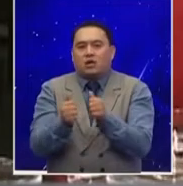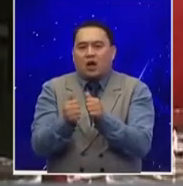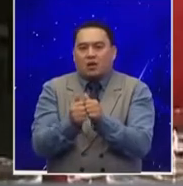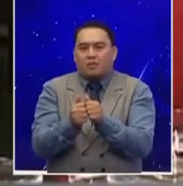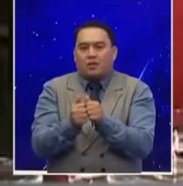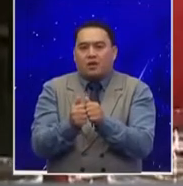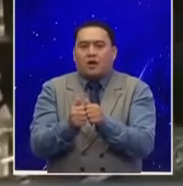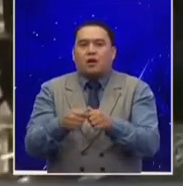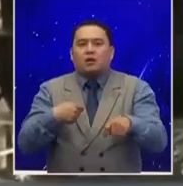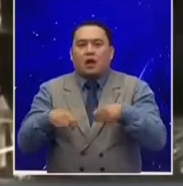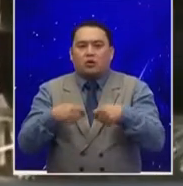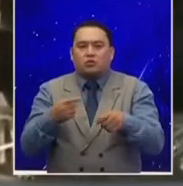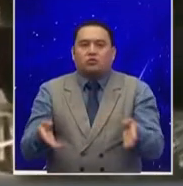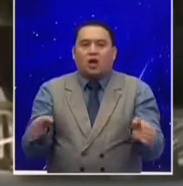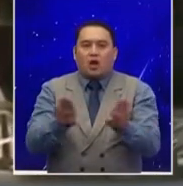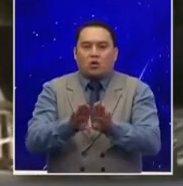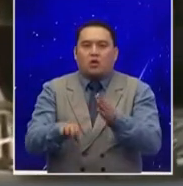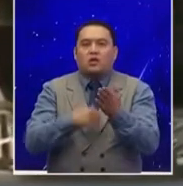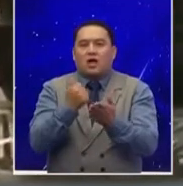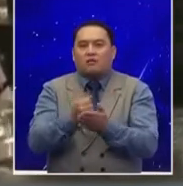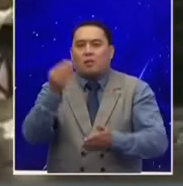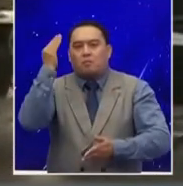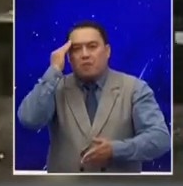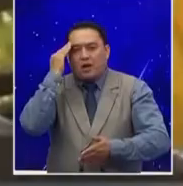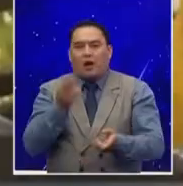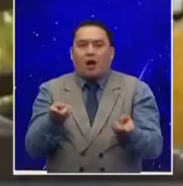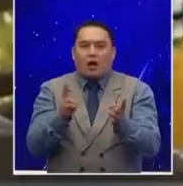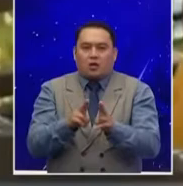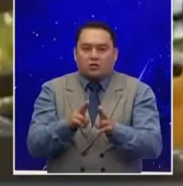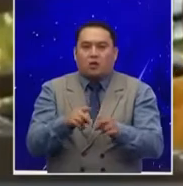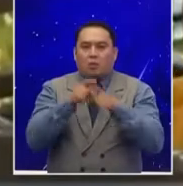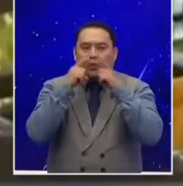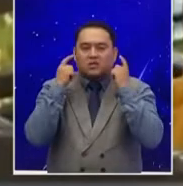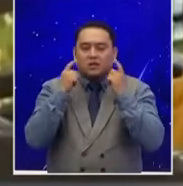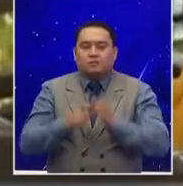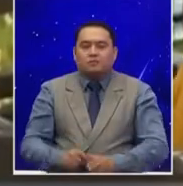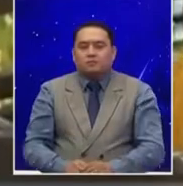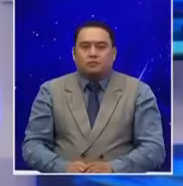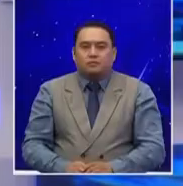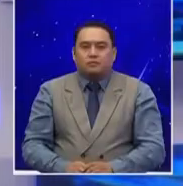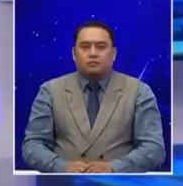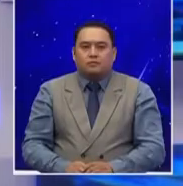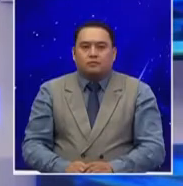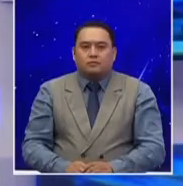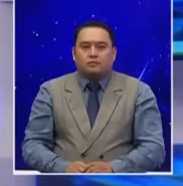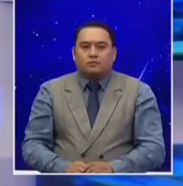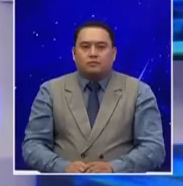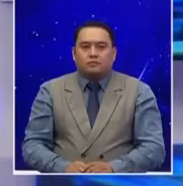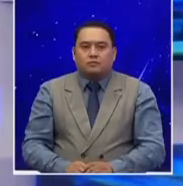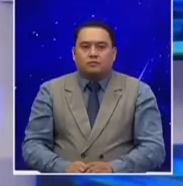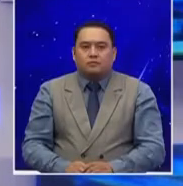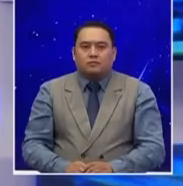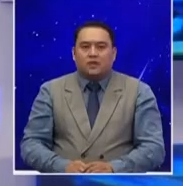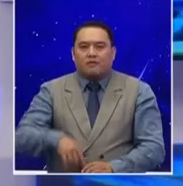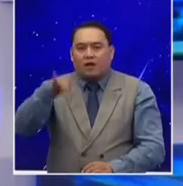них. Крытые рынки также закроют. Основной мерой профилактики остается ношение масок. До конца этого года